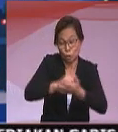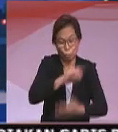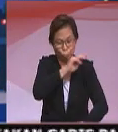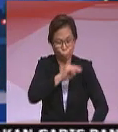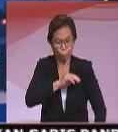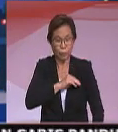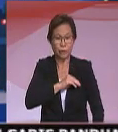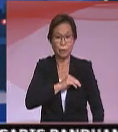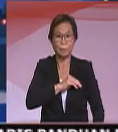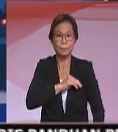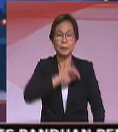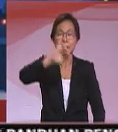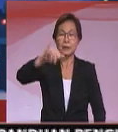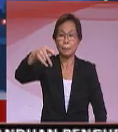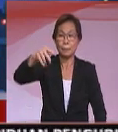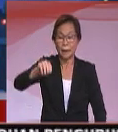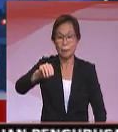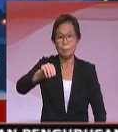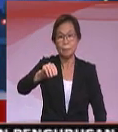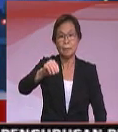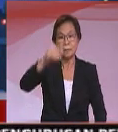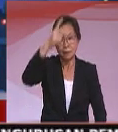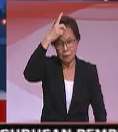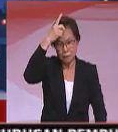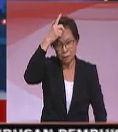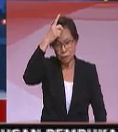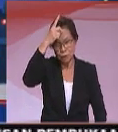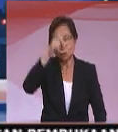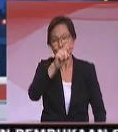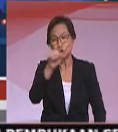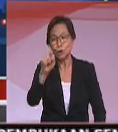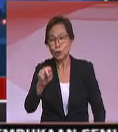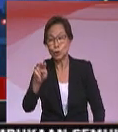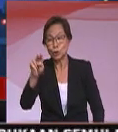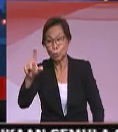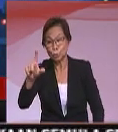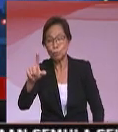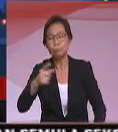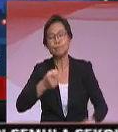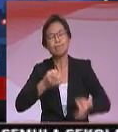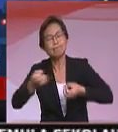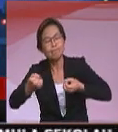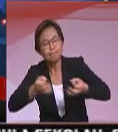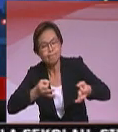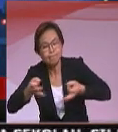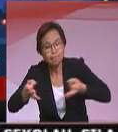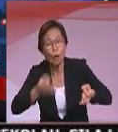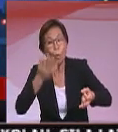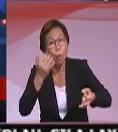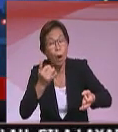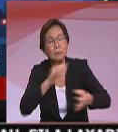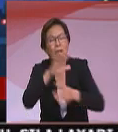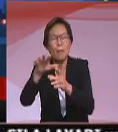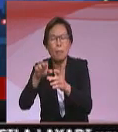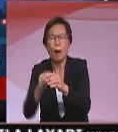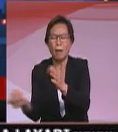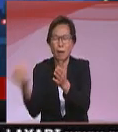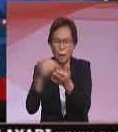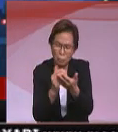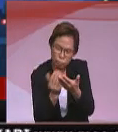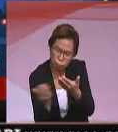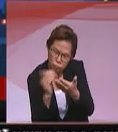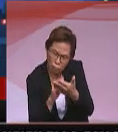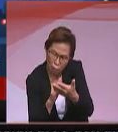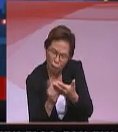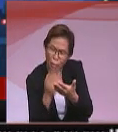Menteri di Jabatan Perdana Menteri Hal Ehwal Agama, Datuk Seri Dr. Zulkifli Muhammad Al-Bakri berkata, ini termasuk melihat semula